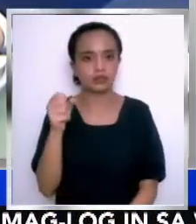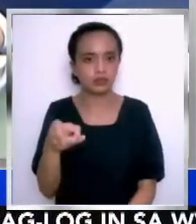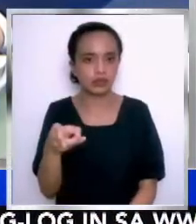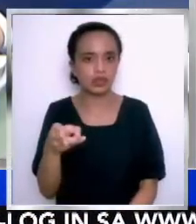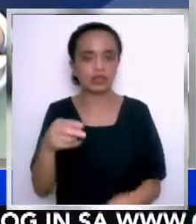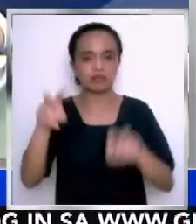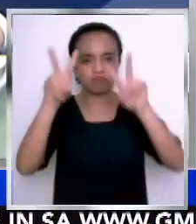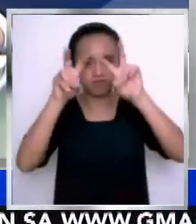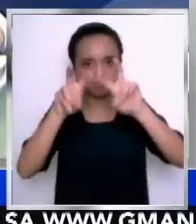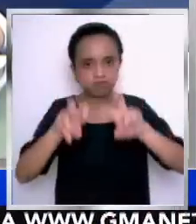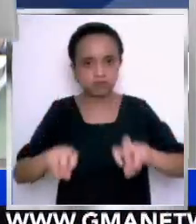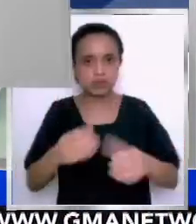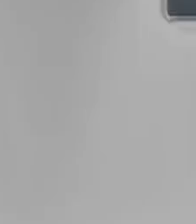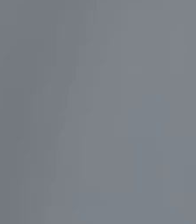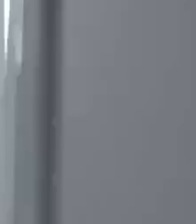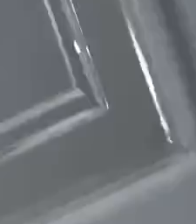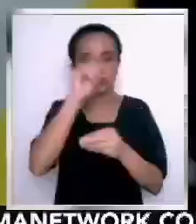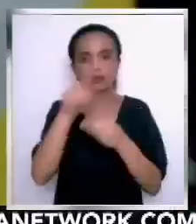ang pagtutok ni Marie Sumali.